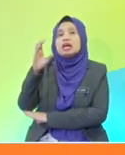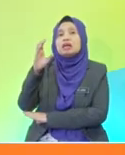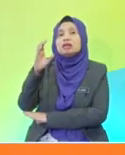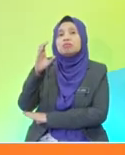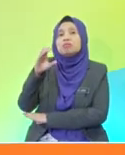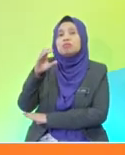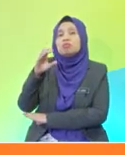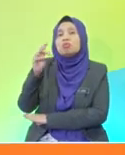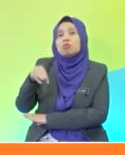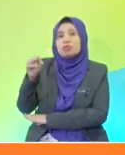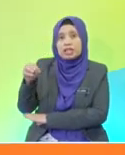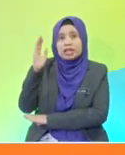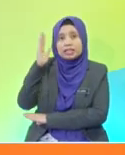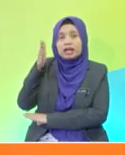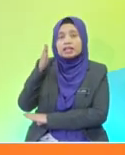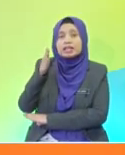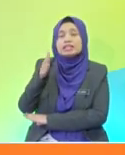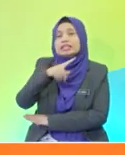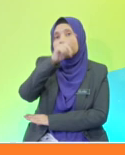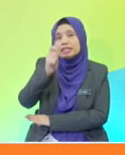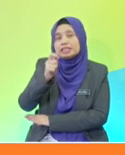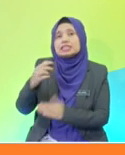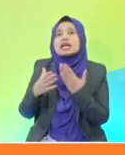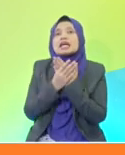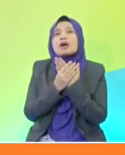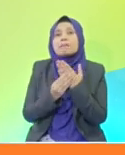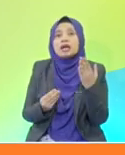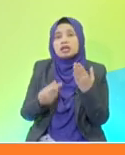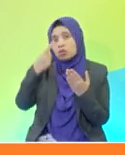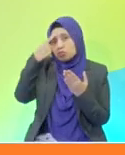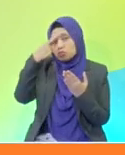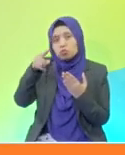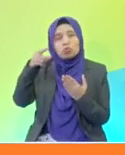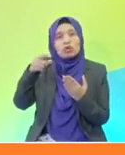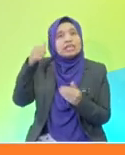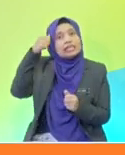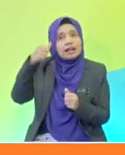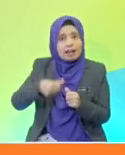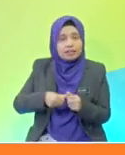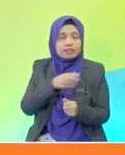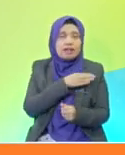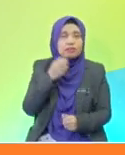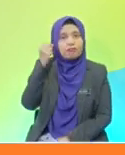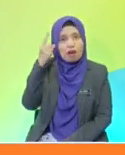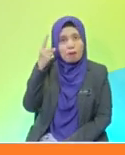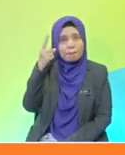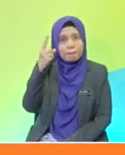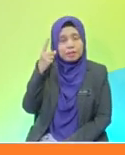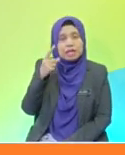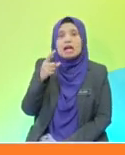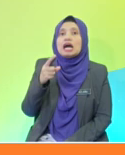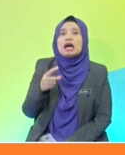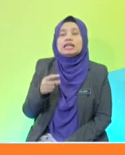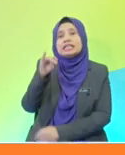akan disoal dari sudut kelahiran untuk mengingat dan memahami dari sudut istilah